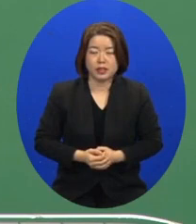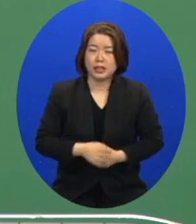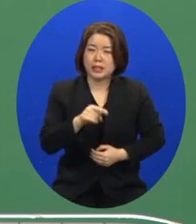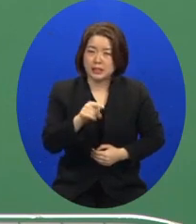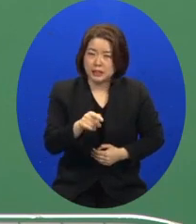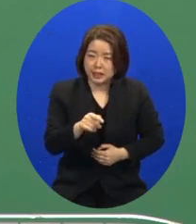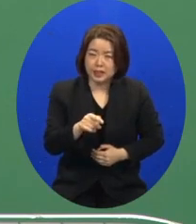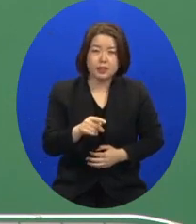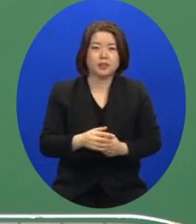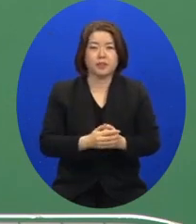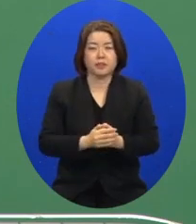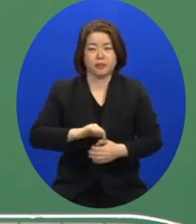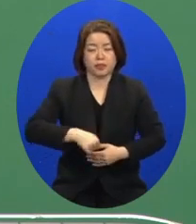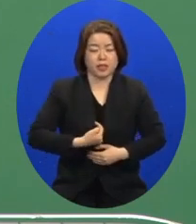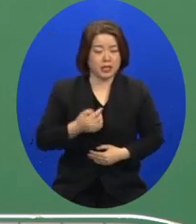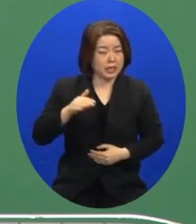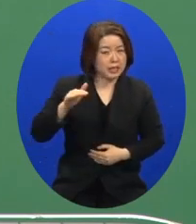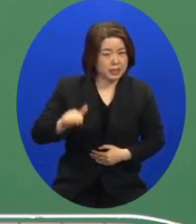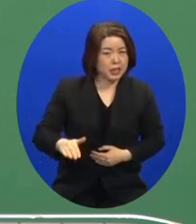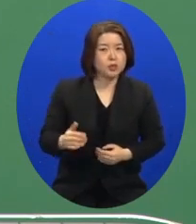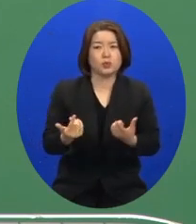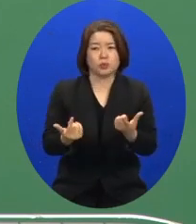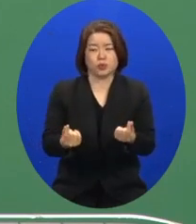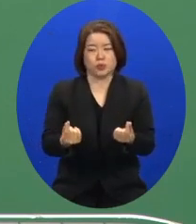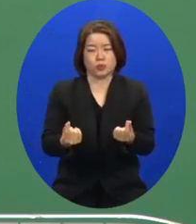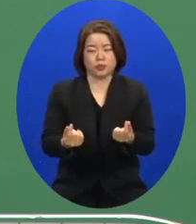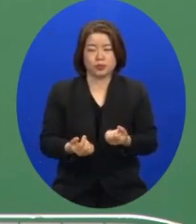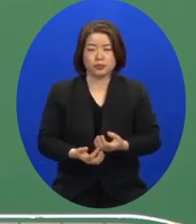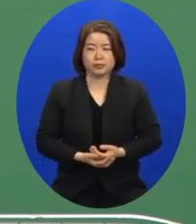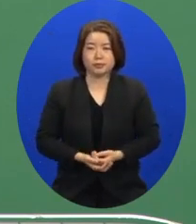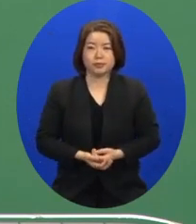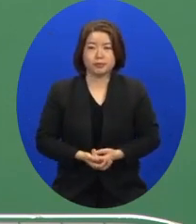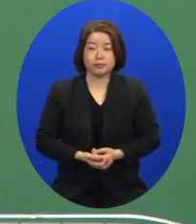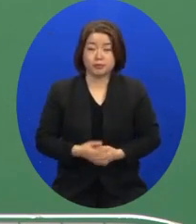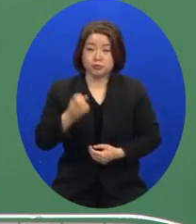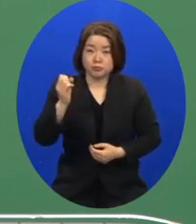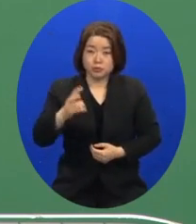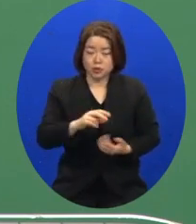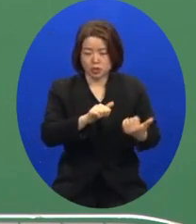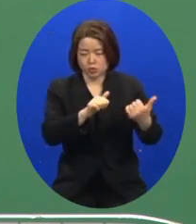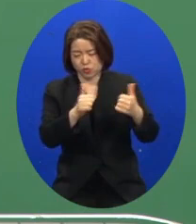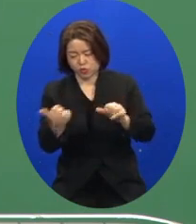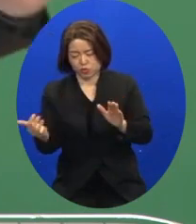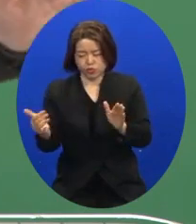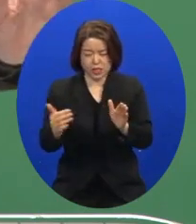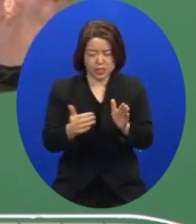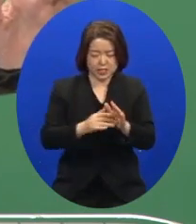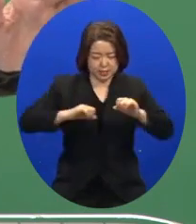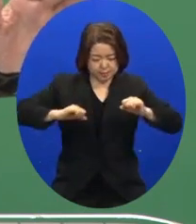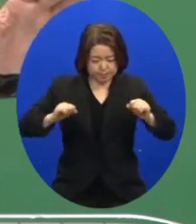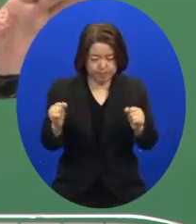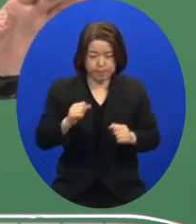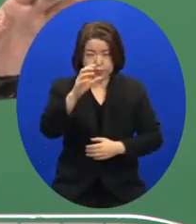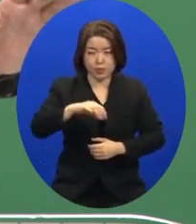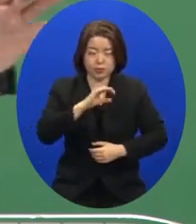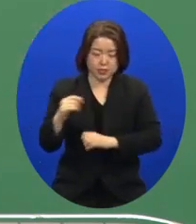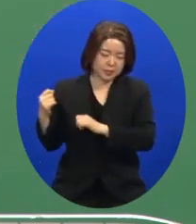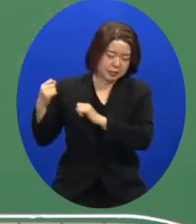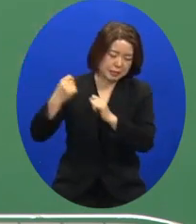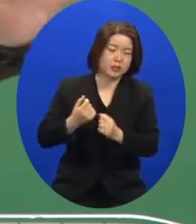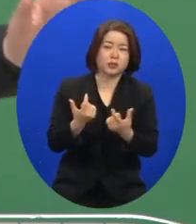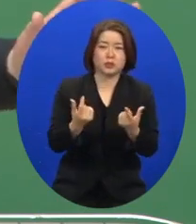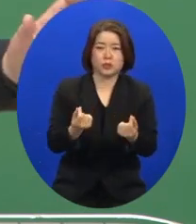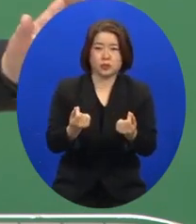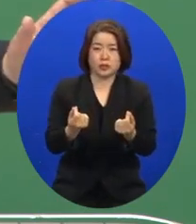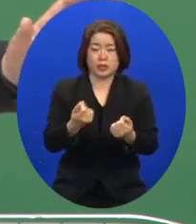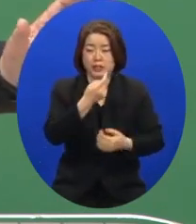그게 자기를 낮추신 것이라고. 그리고 죽기까지 복종하여 십자가를 지신 것이라고.